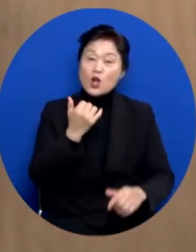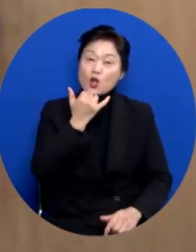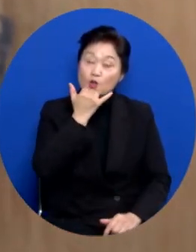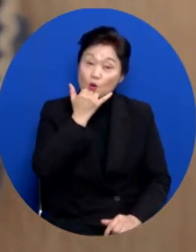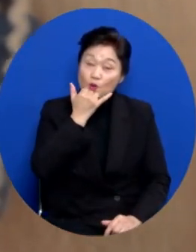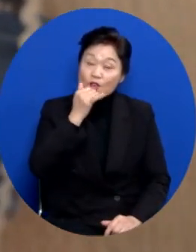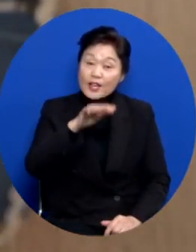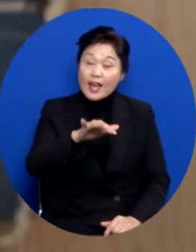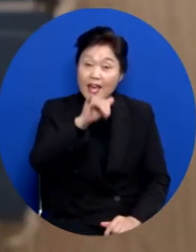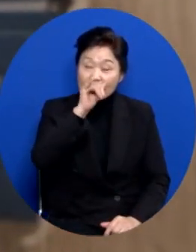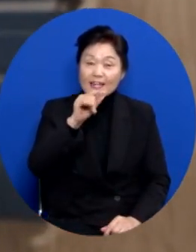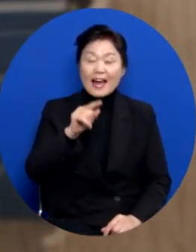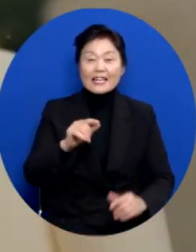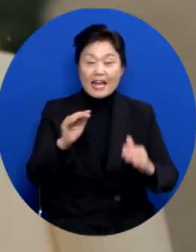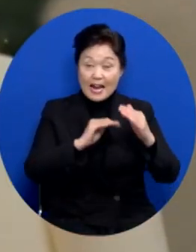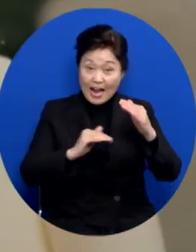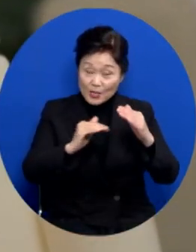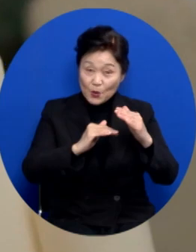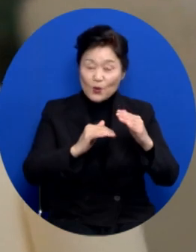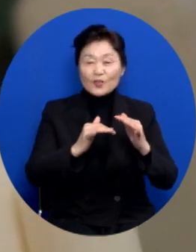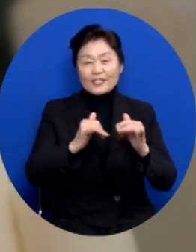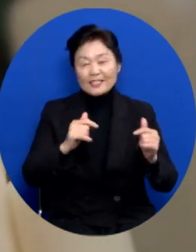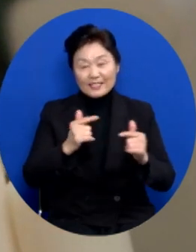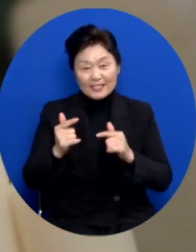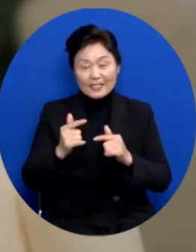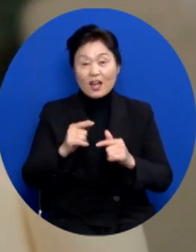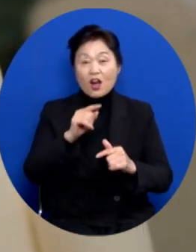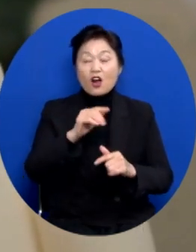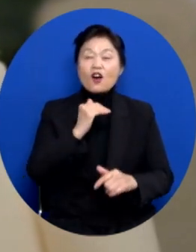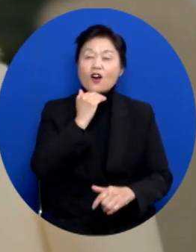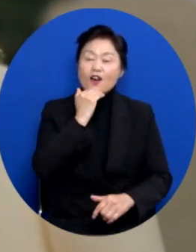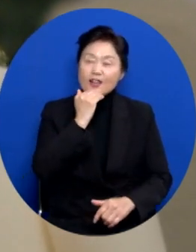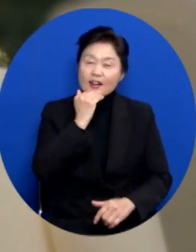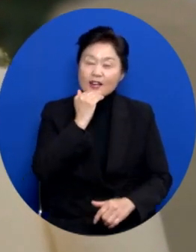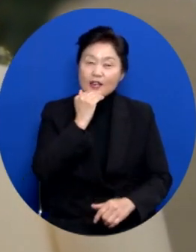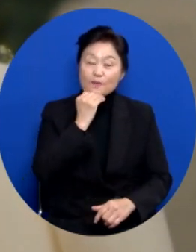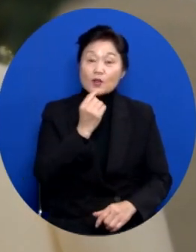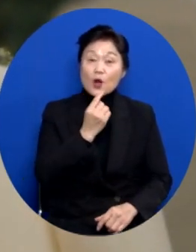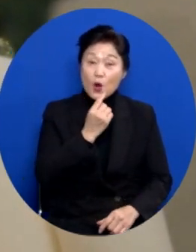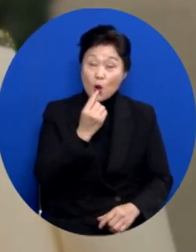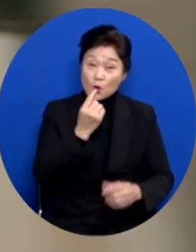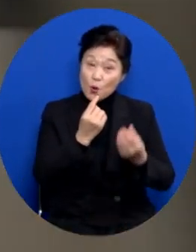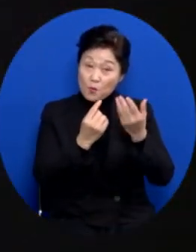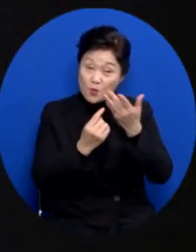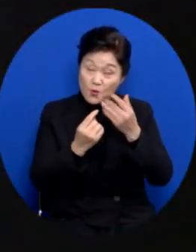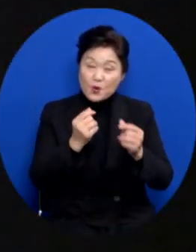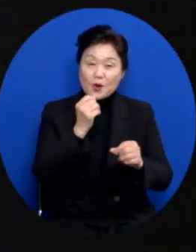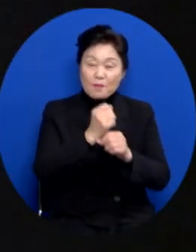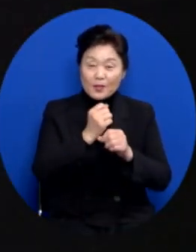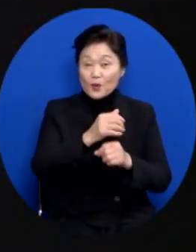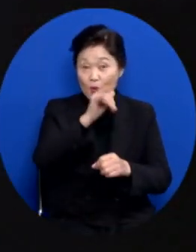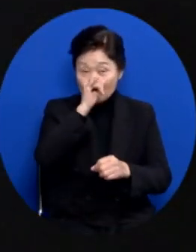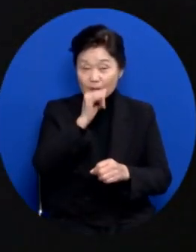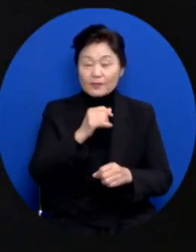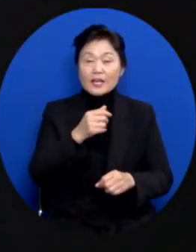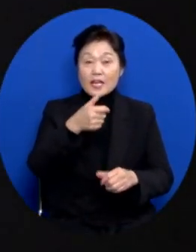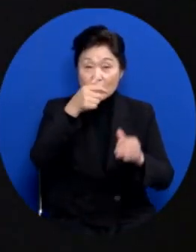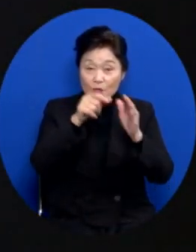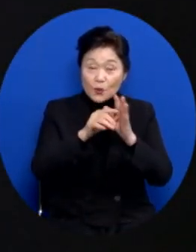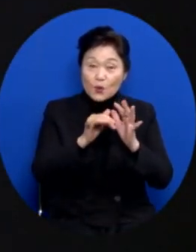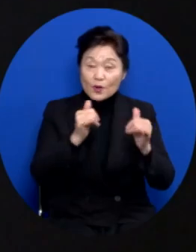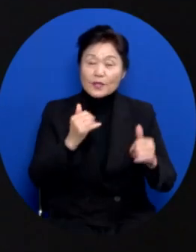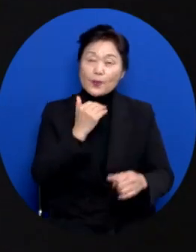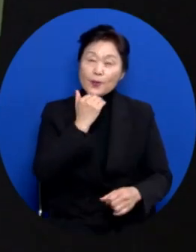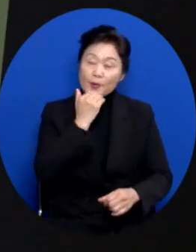가정은 자녀들과 날짜를 세거나 초를 켜는 등 대림절을 맞이했다고 알려집니다. 기독교인으로서